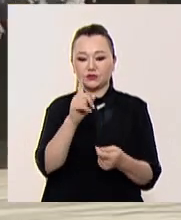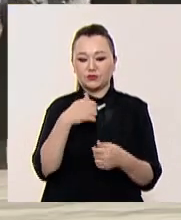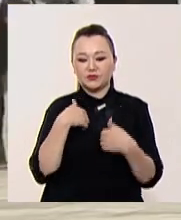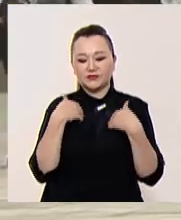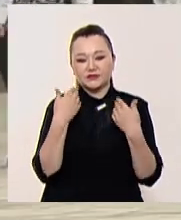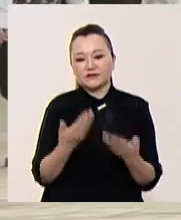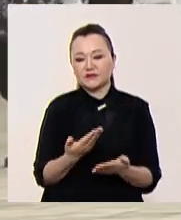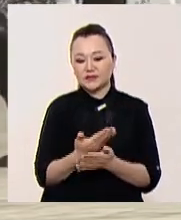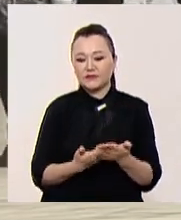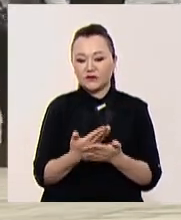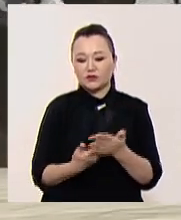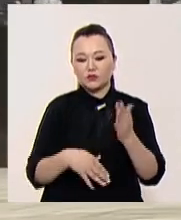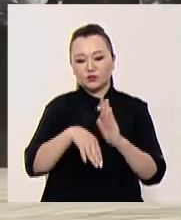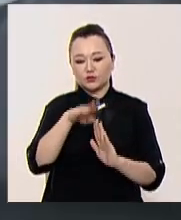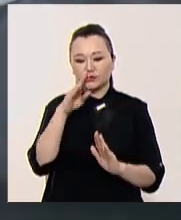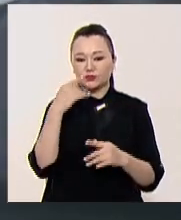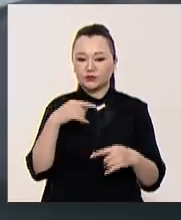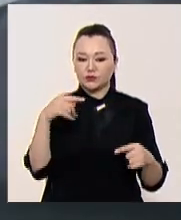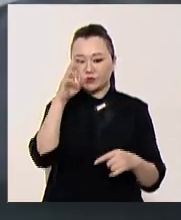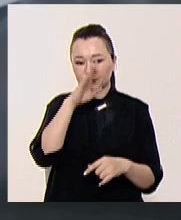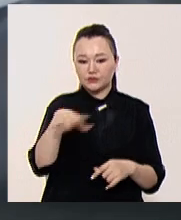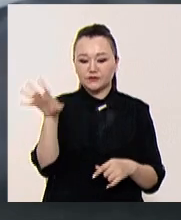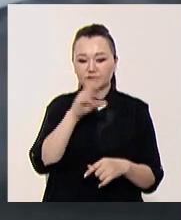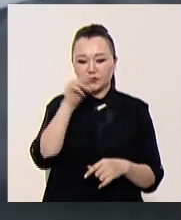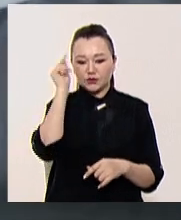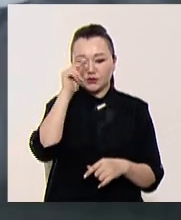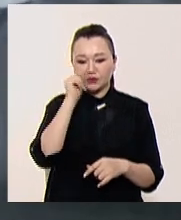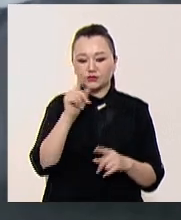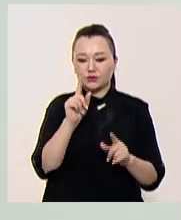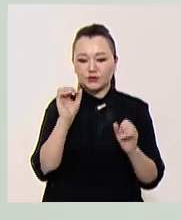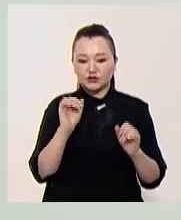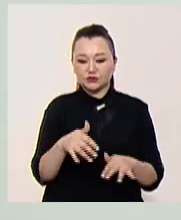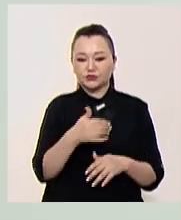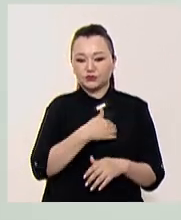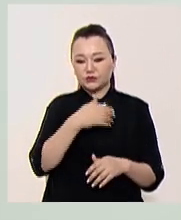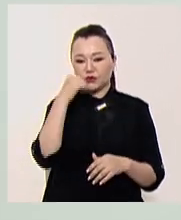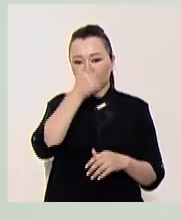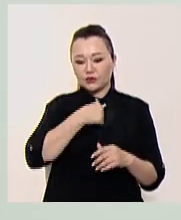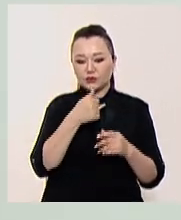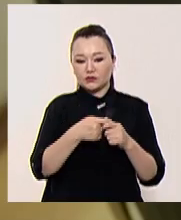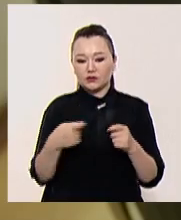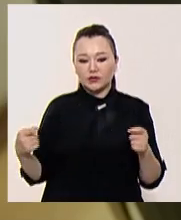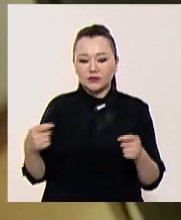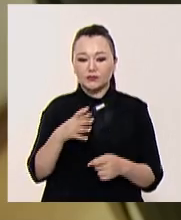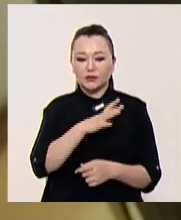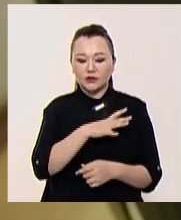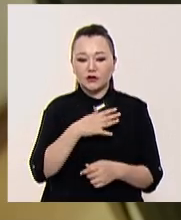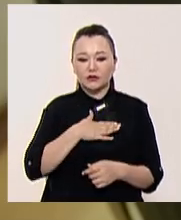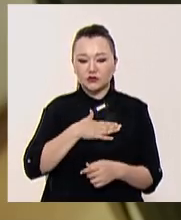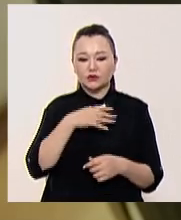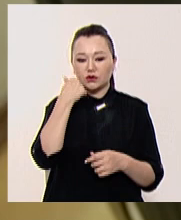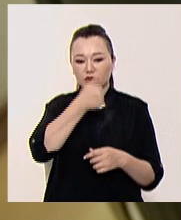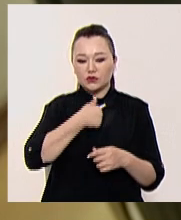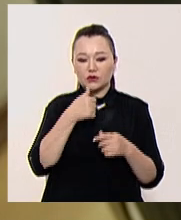кеңес береміз деп отыр. Сөздерінше басқа елдерде оқушылардың сабақ үлгерімін шешу үшін оқу жылы ұзартылыпты. Ал біз оқу